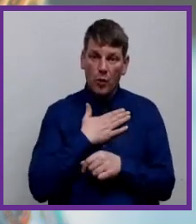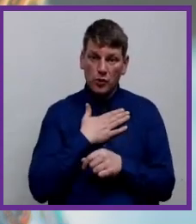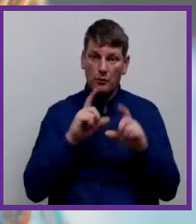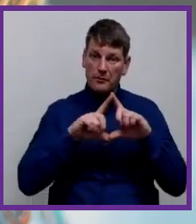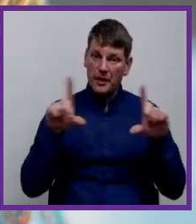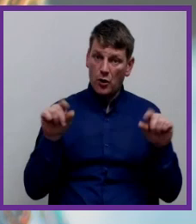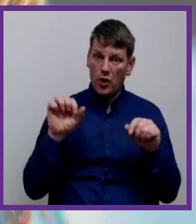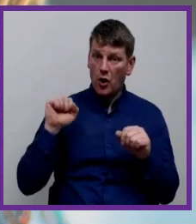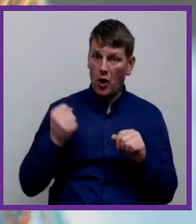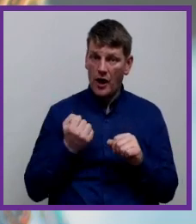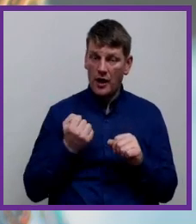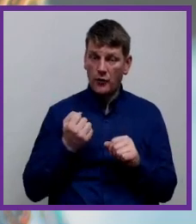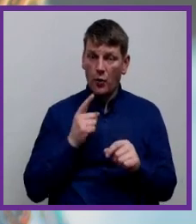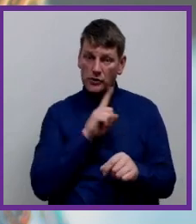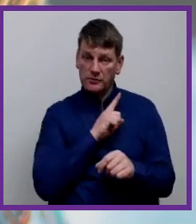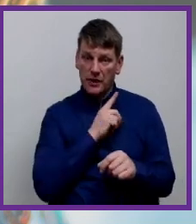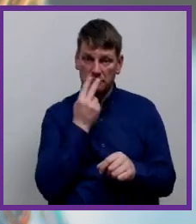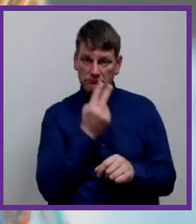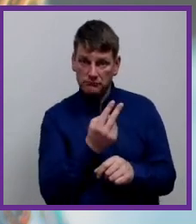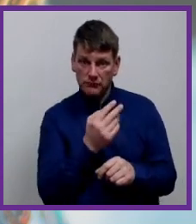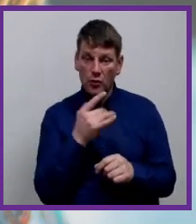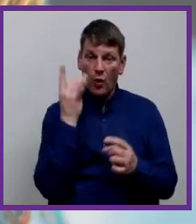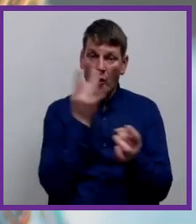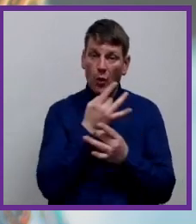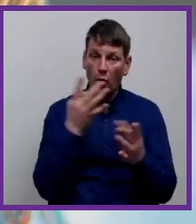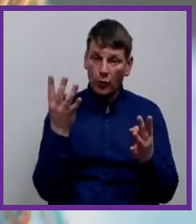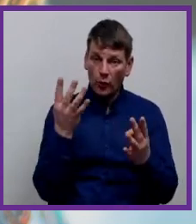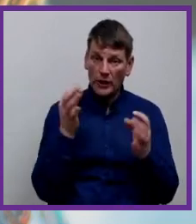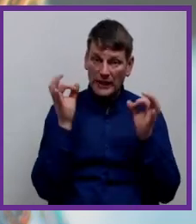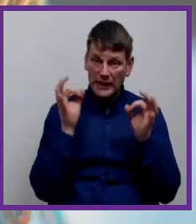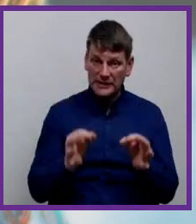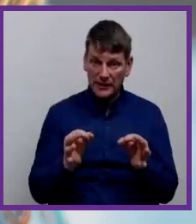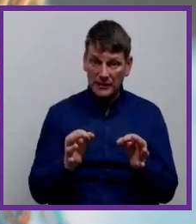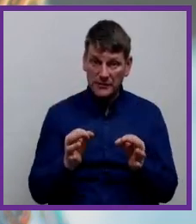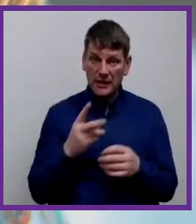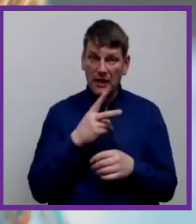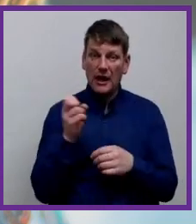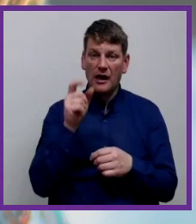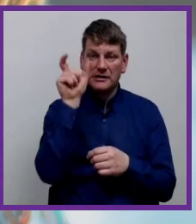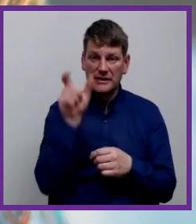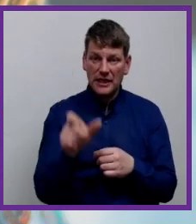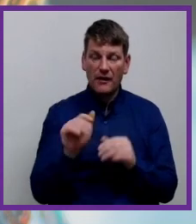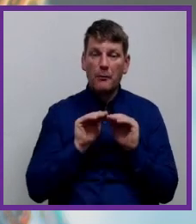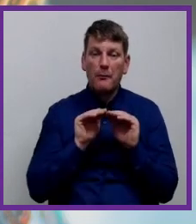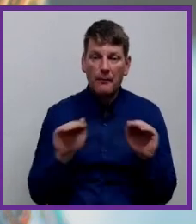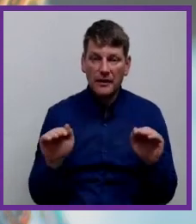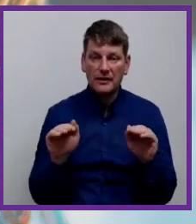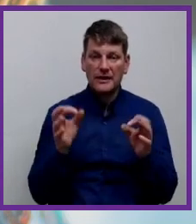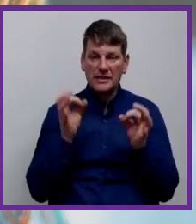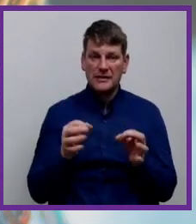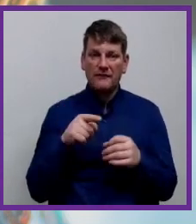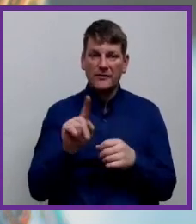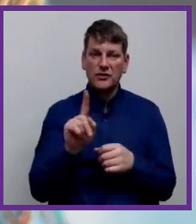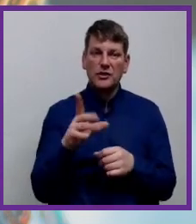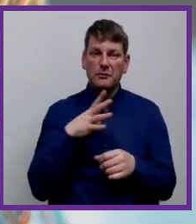biroja kolēģi uzmanību, jo tiešām kultūras tiesības, kā cilvēku pamattiesības, viņas ir